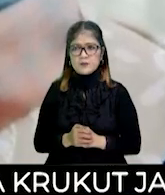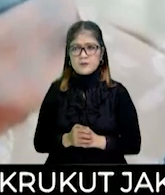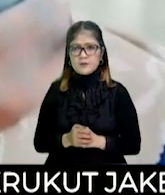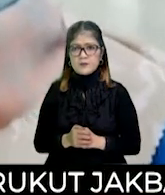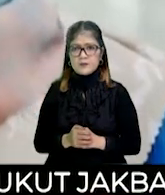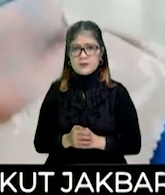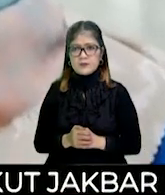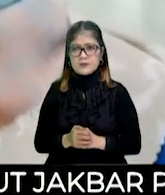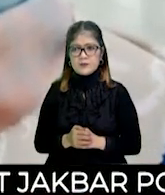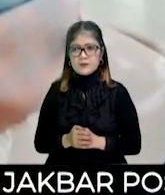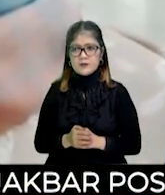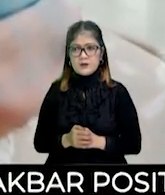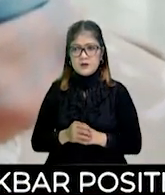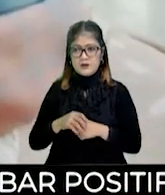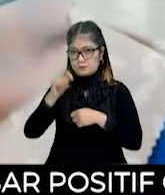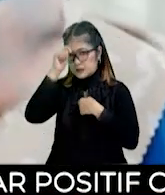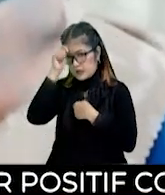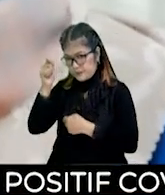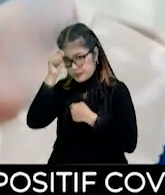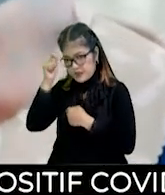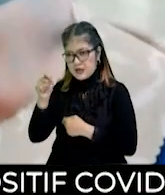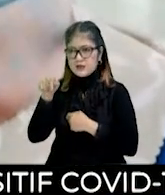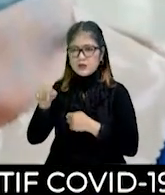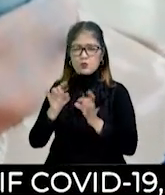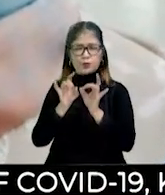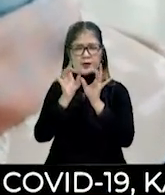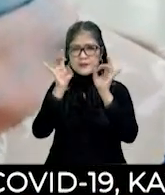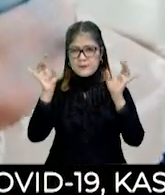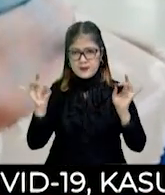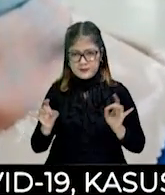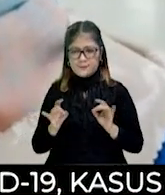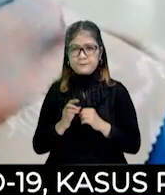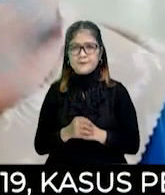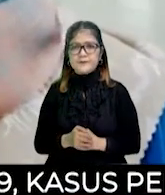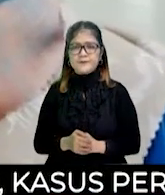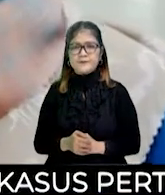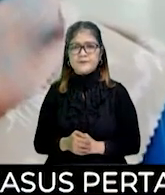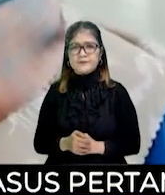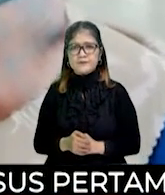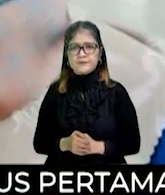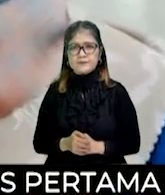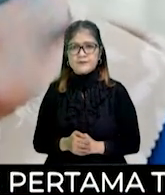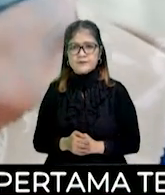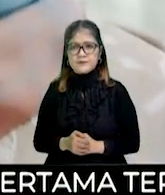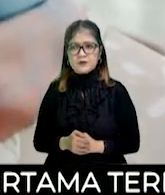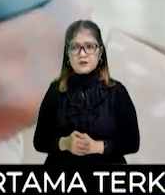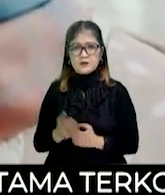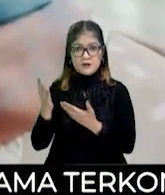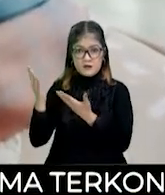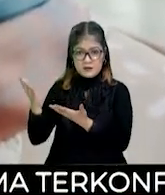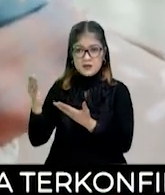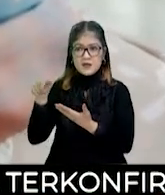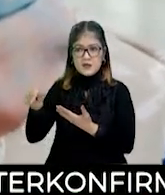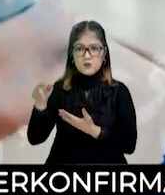Pastinya kita akan memberikan apresiasi dalam banyak hal. Dan tentunya salah satunya adalah dia akan menjadi prioritas bagi